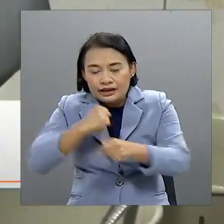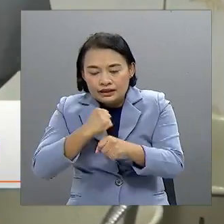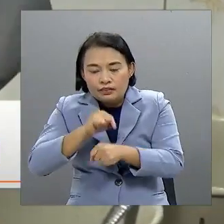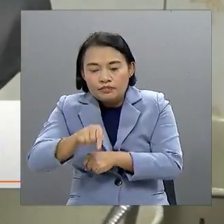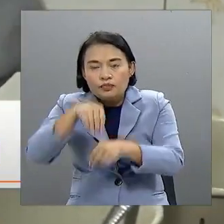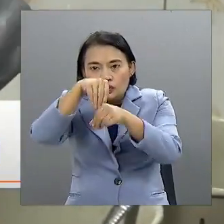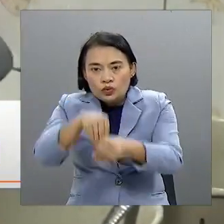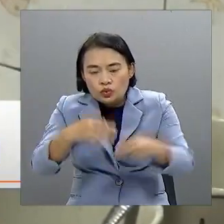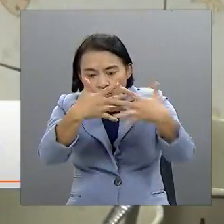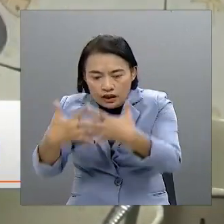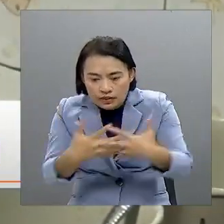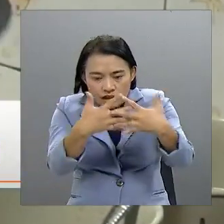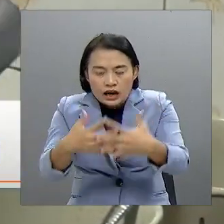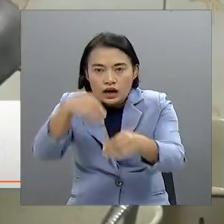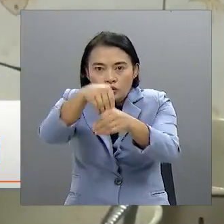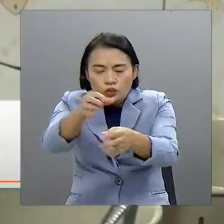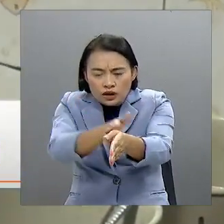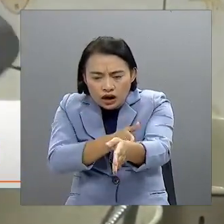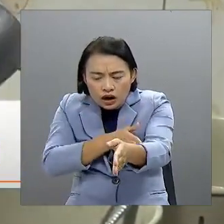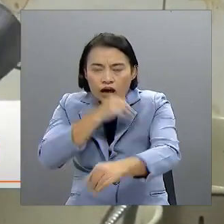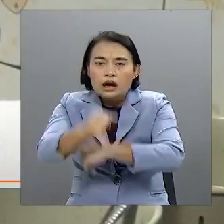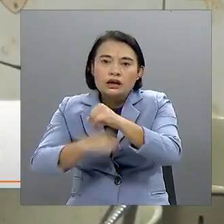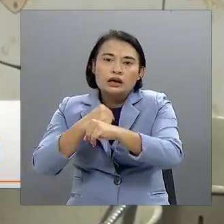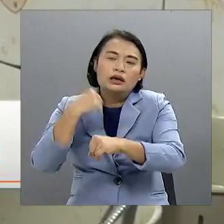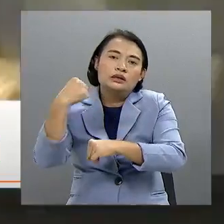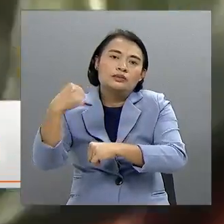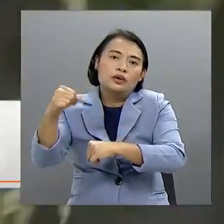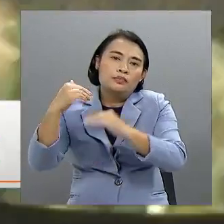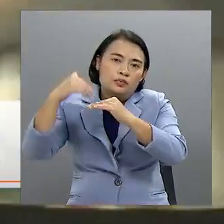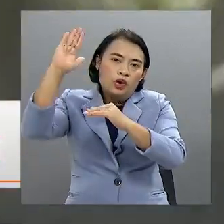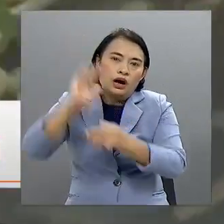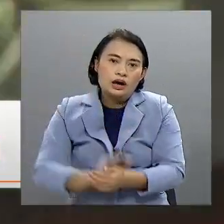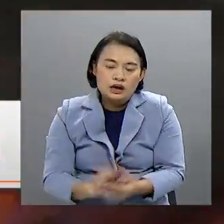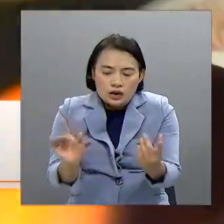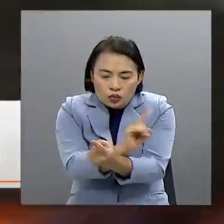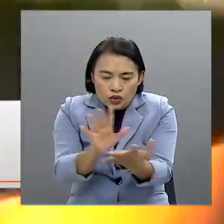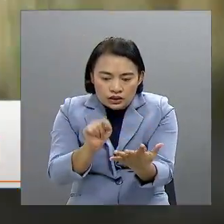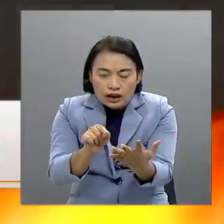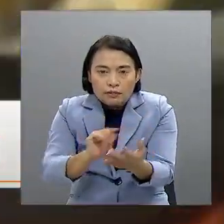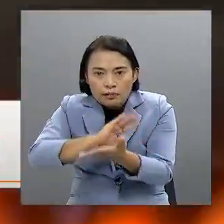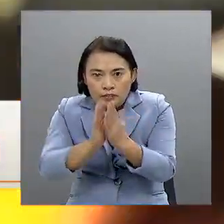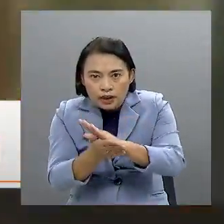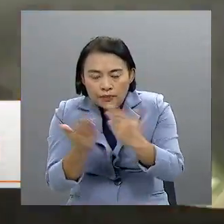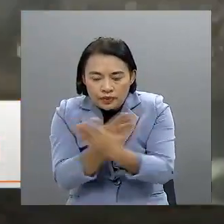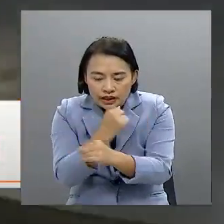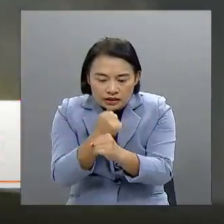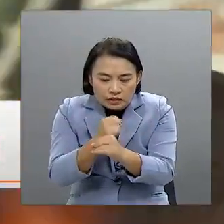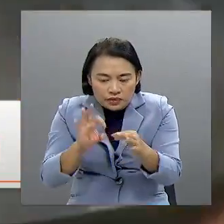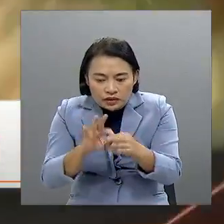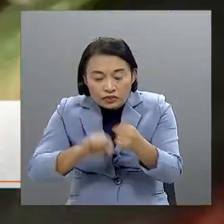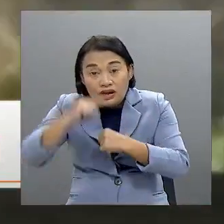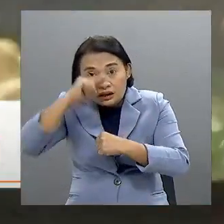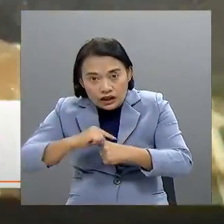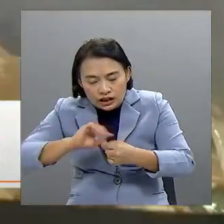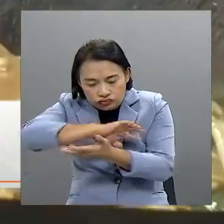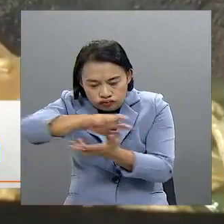ครับ ซึมซับวัฒนธรรมมา ซึมซับวัฒนธรรมคือก็ต้องมีการปรับเรื่องของรูปแบบการทำอาหารสไตล์ไทยแต่แบบเข้ากับต่างประเท